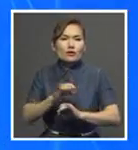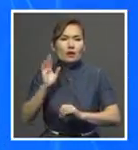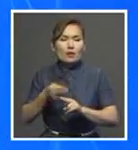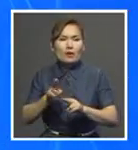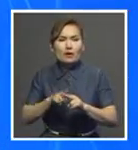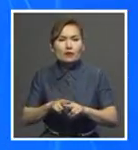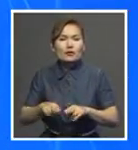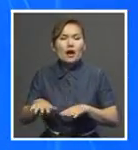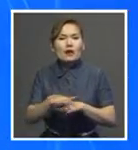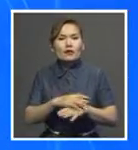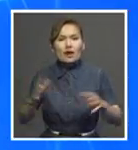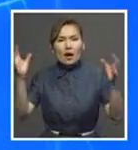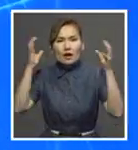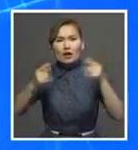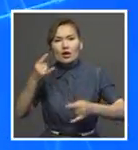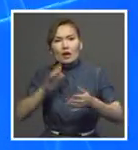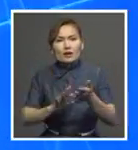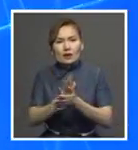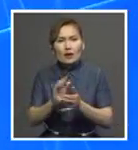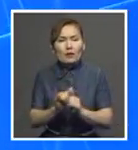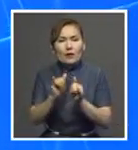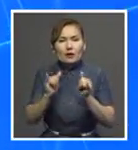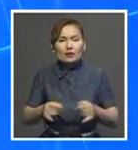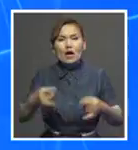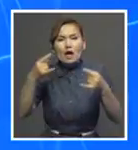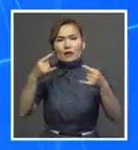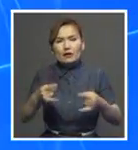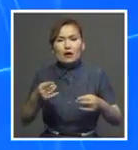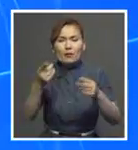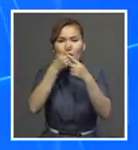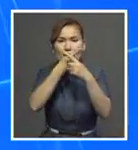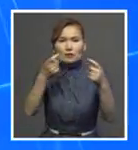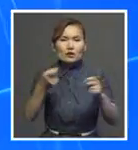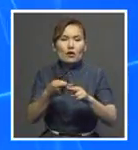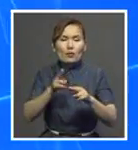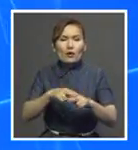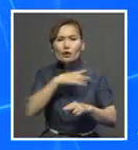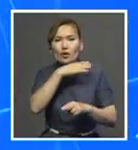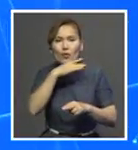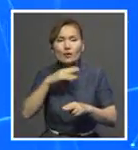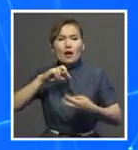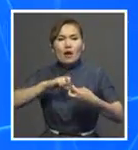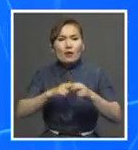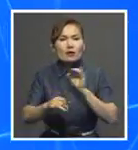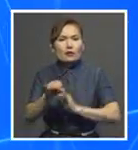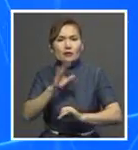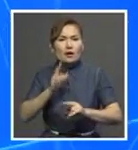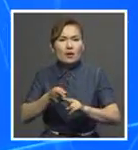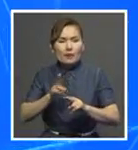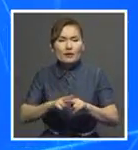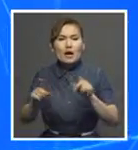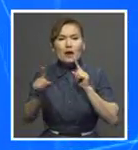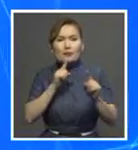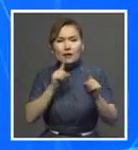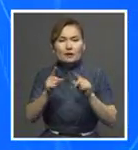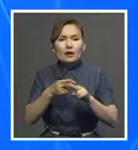аудиторияны зерттеу, радио форматын қалыптастыру, теле, радио, хабар тарату саласын заманға лайық дамыту мәселелері сөз болады. Шара шеңберінде